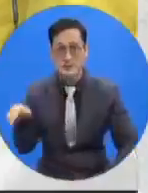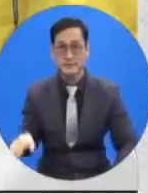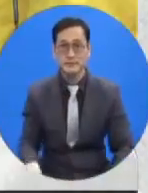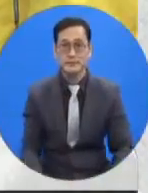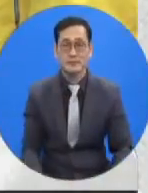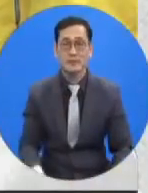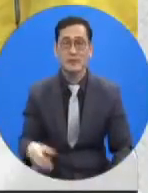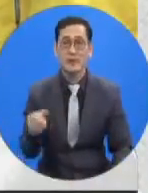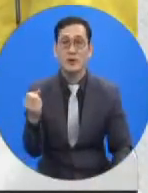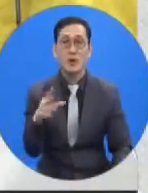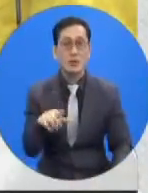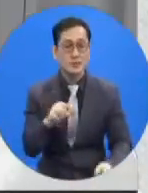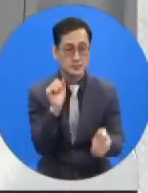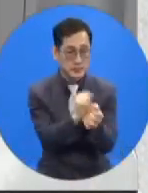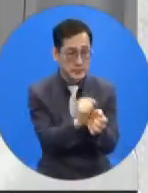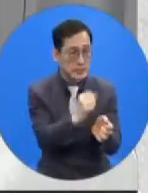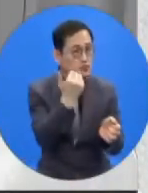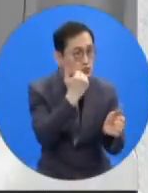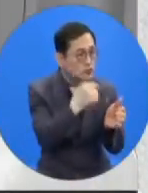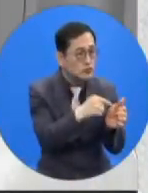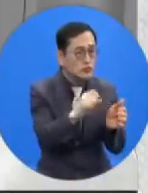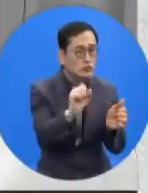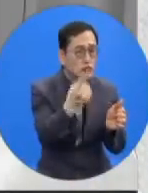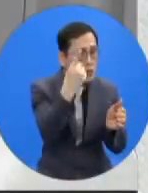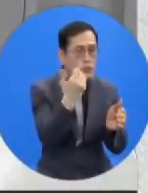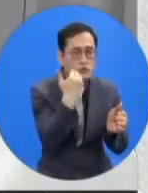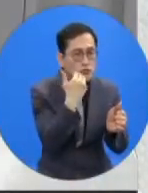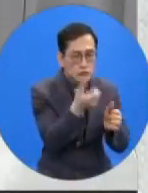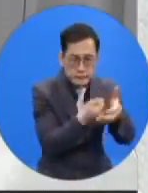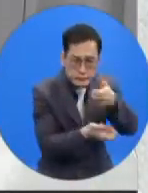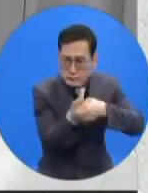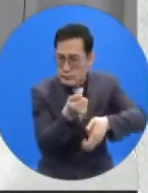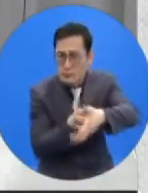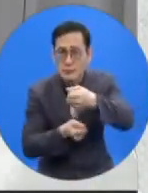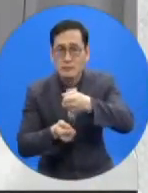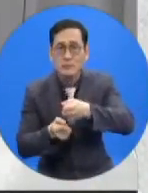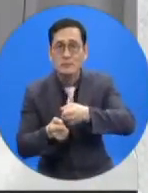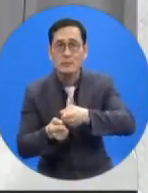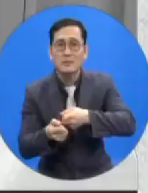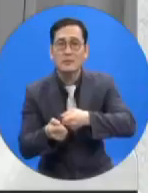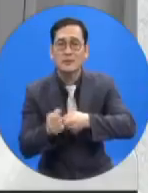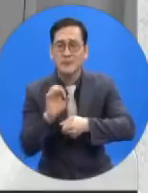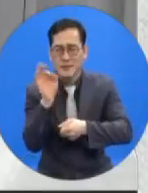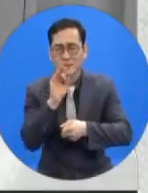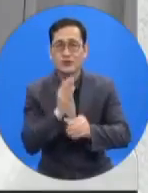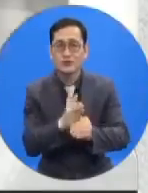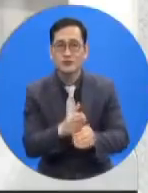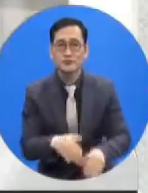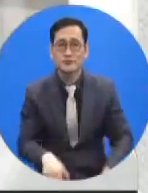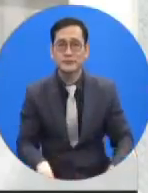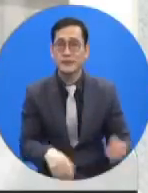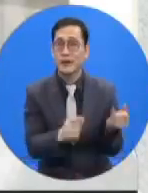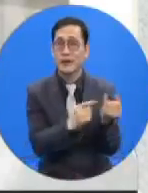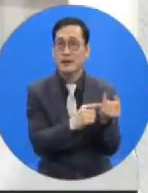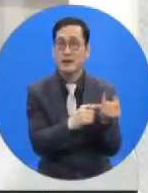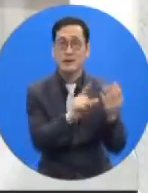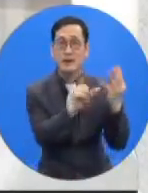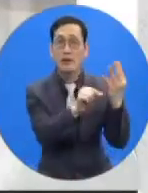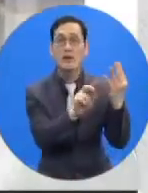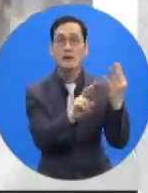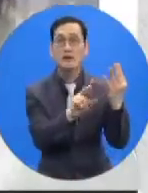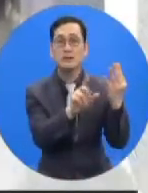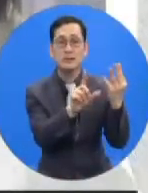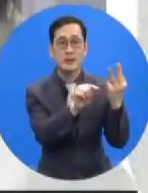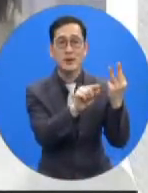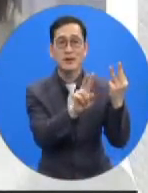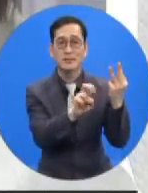지금 역학조사가 진행 중인 상황입니다만 이분이 그 27일 날부터 28일 날까지 그 밤에